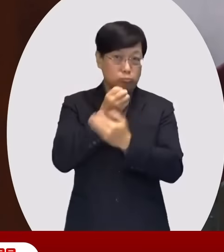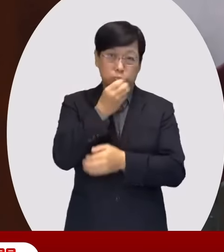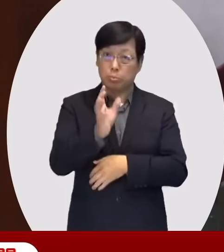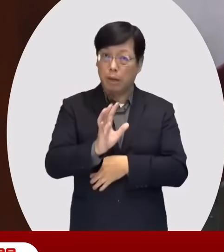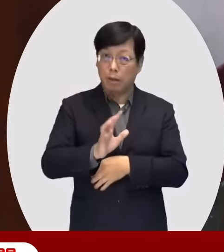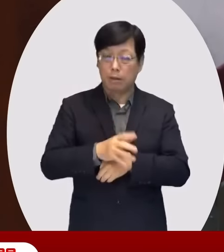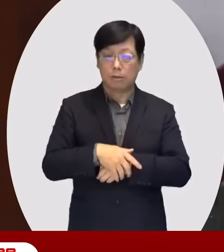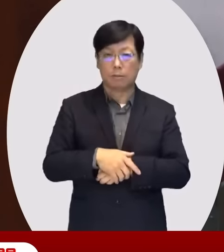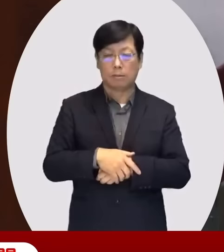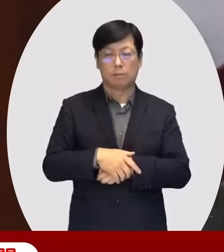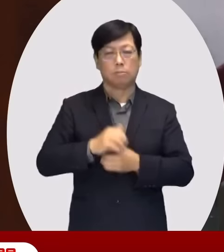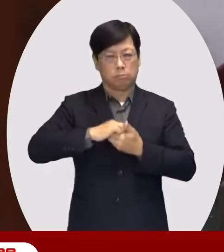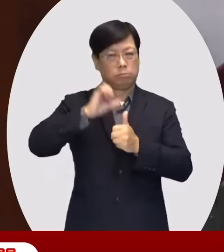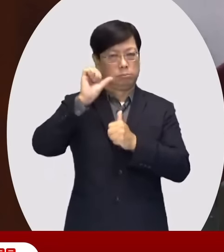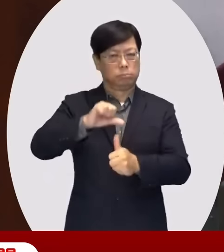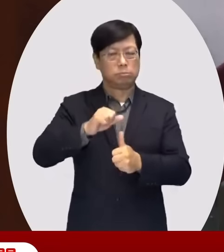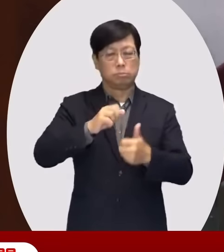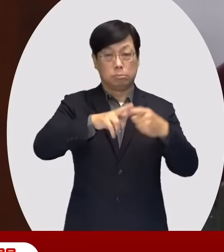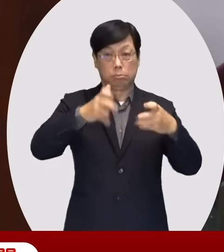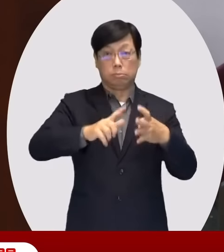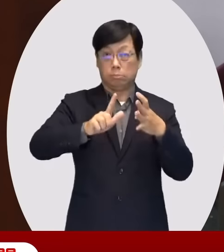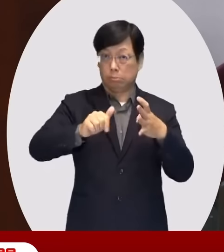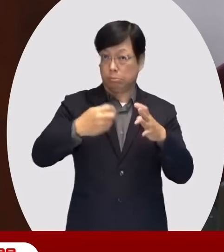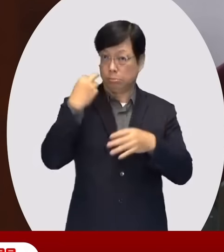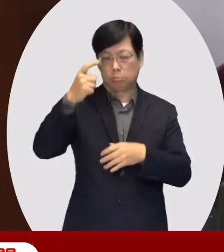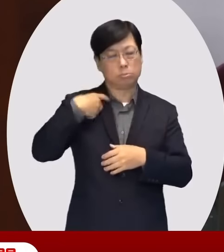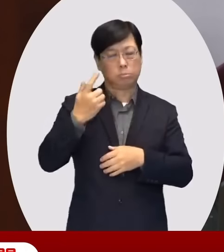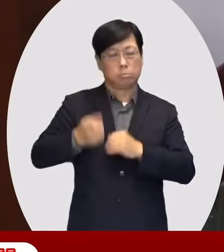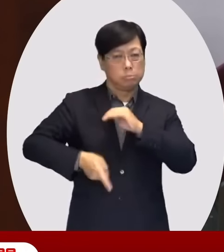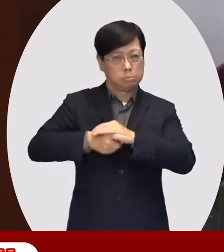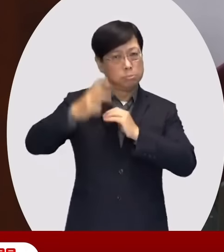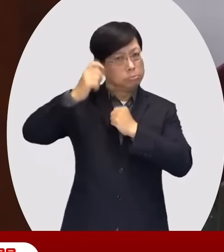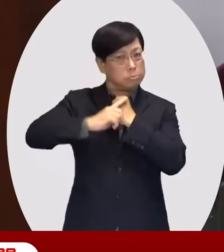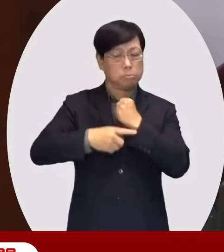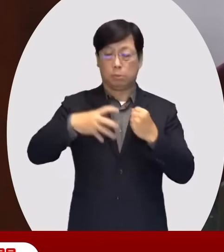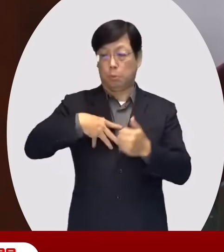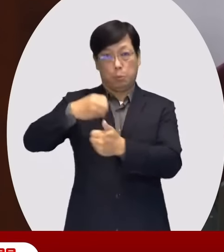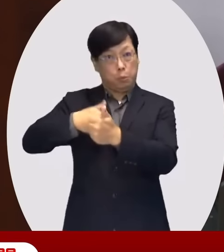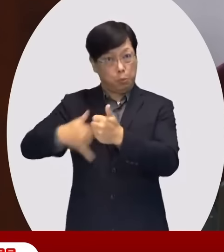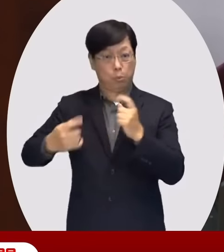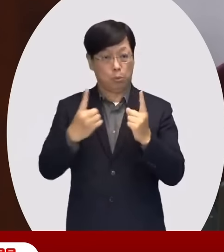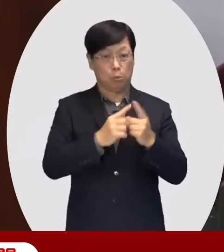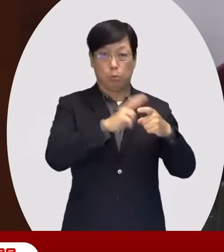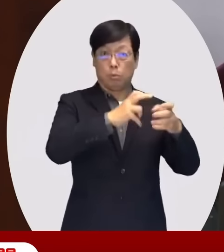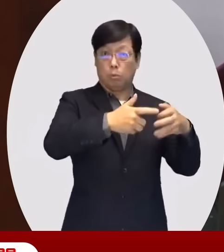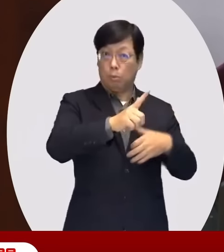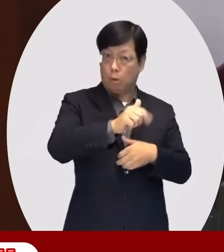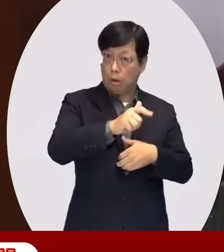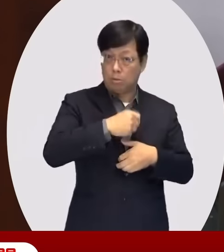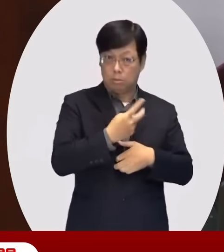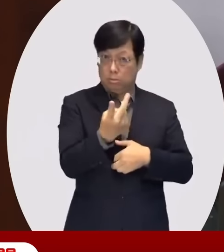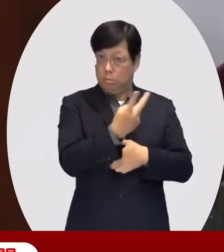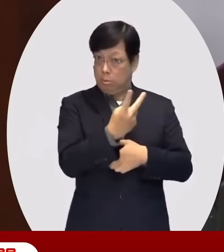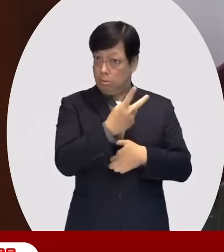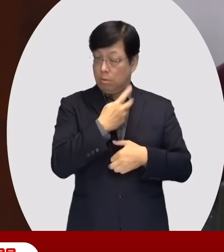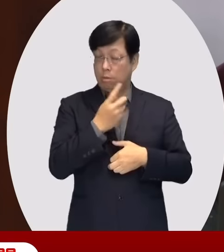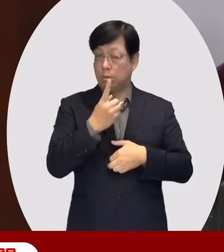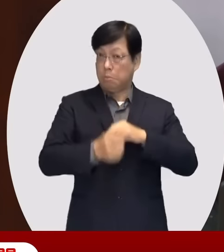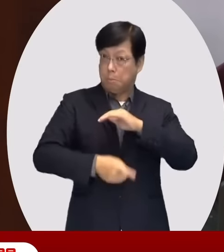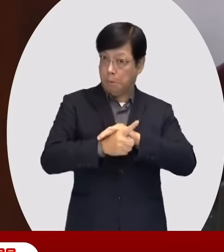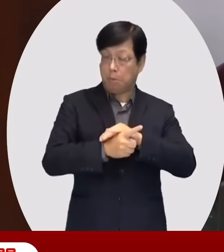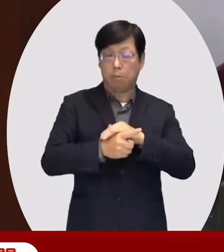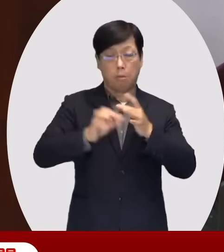讯必须受处罚，董教授也认为是违宪，请吴委员对董教授的这两个违